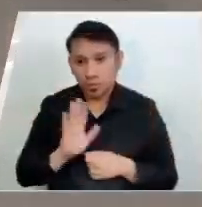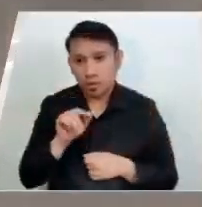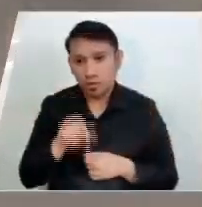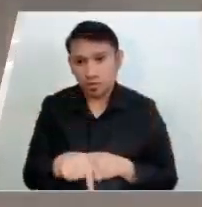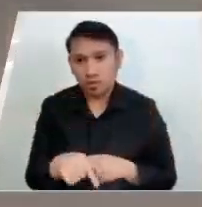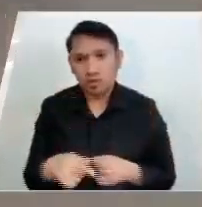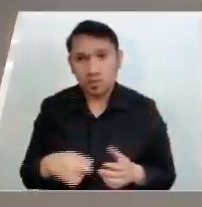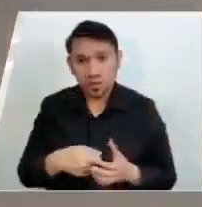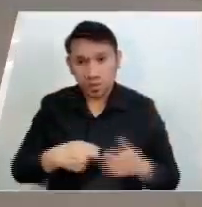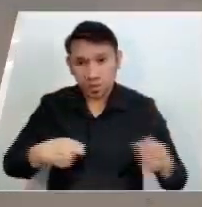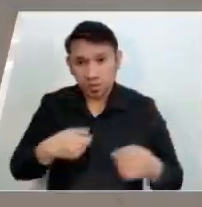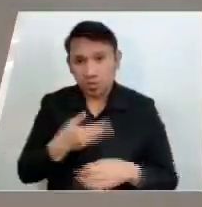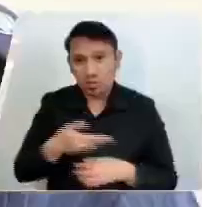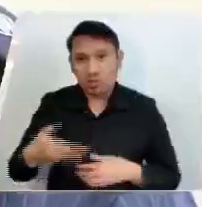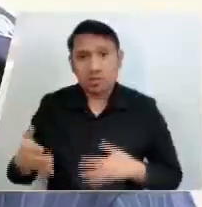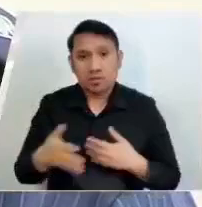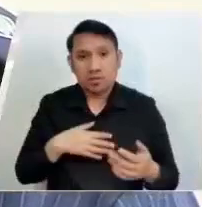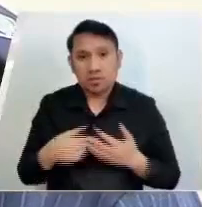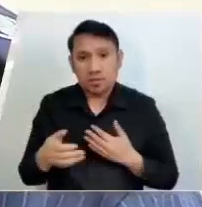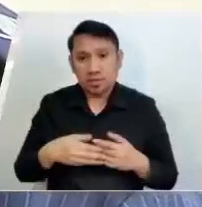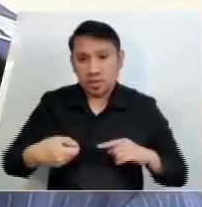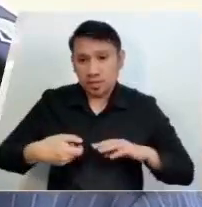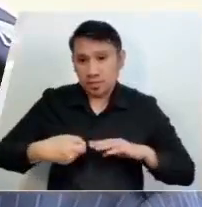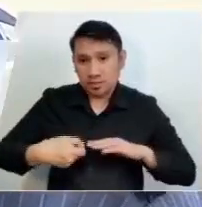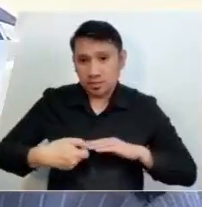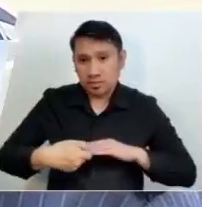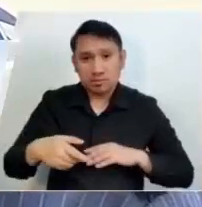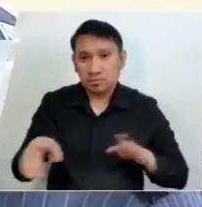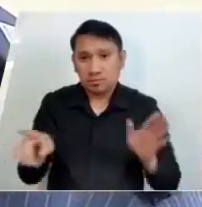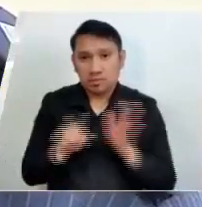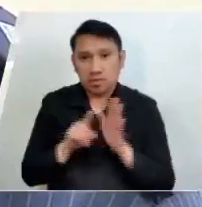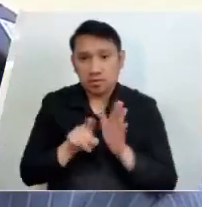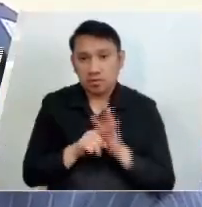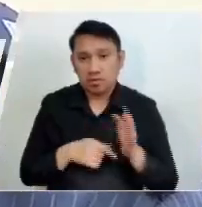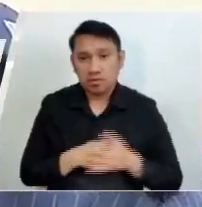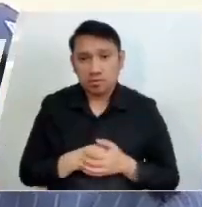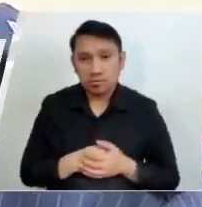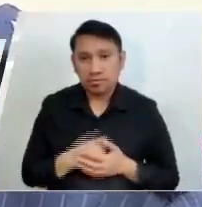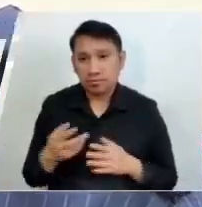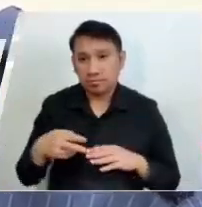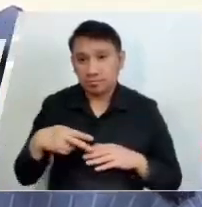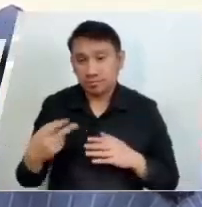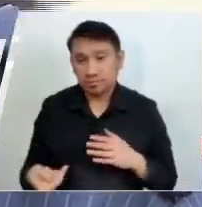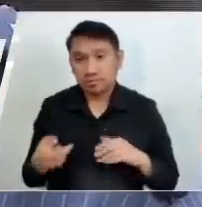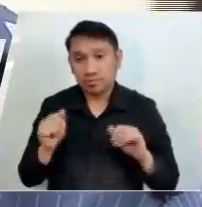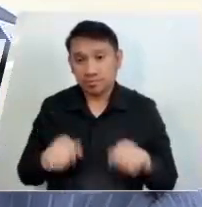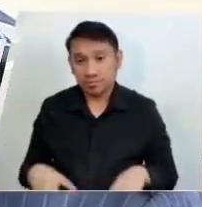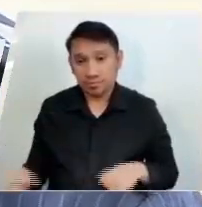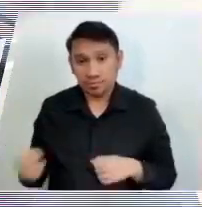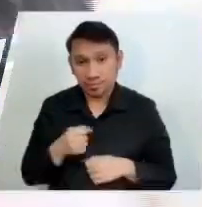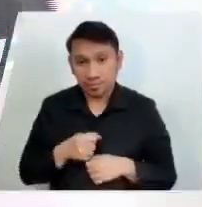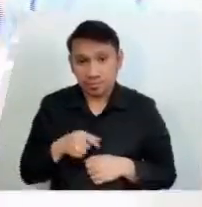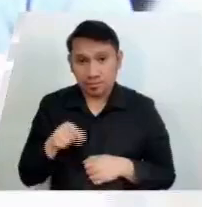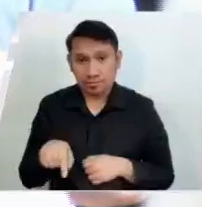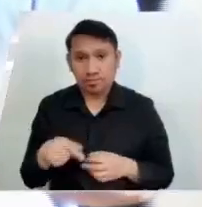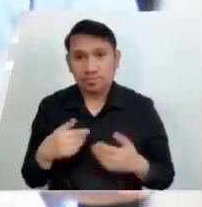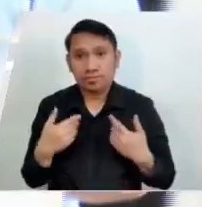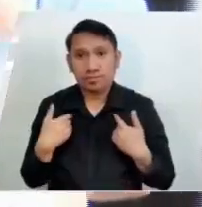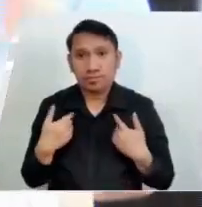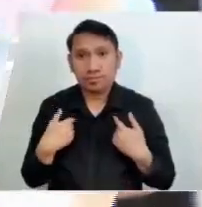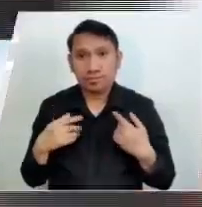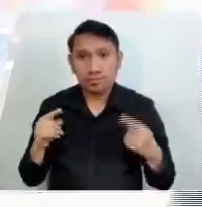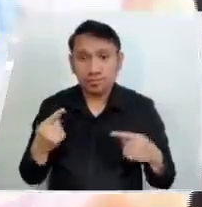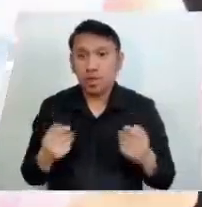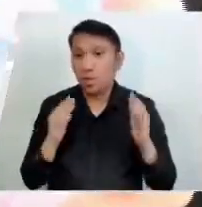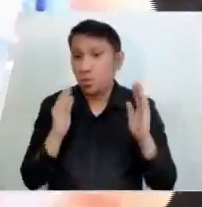na bagay, kahit na nail cutter. Hindi ho natin naasahan kung nasa bagyan at mahulog yan, may makakaapak, magkakaroon po ng injury. Sana rin daw